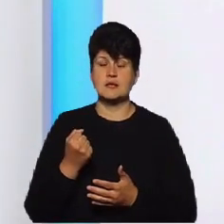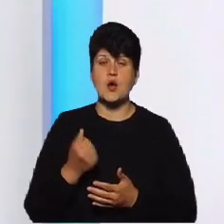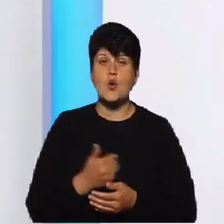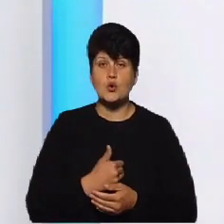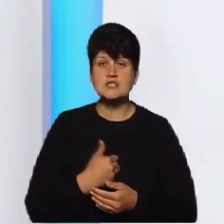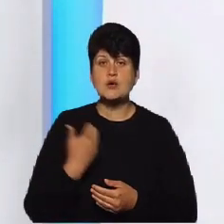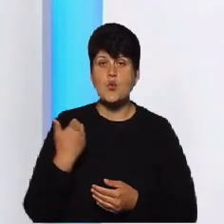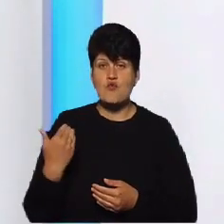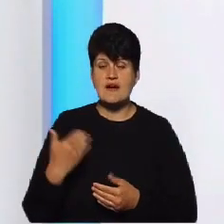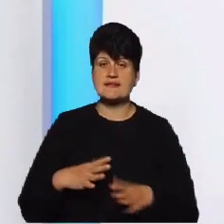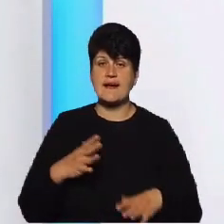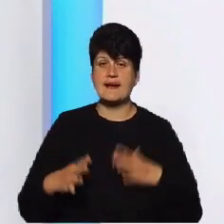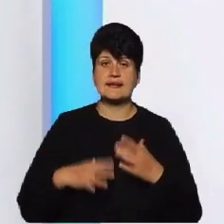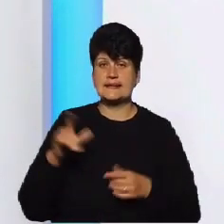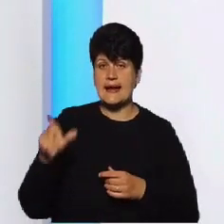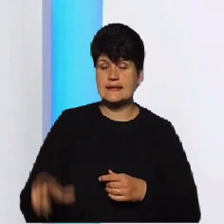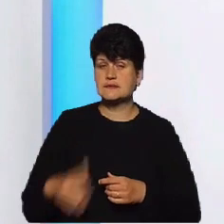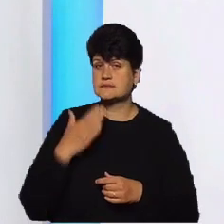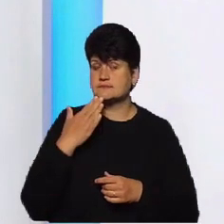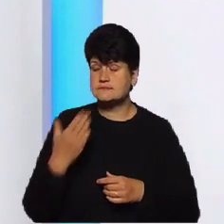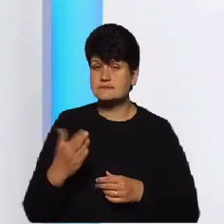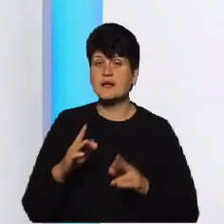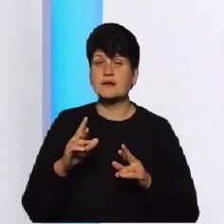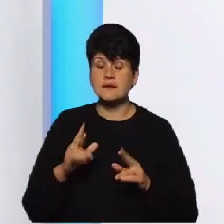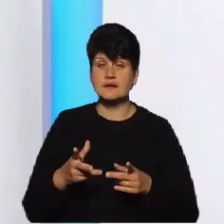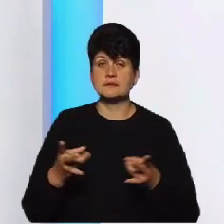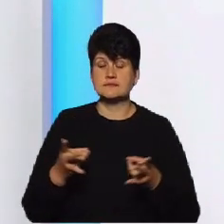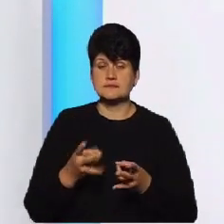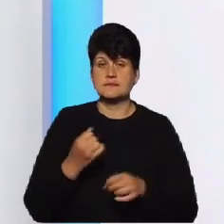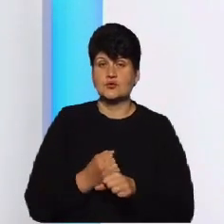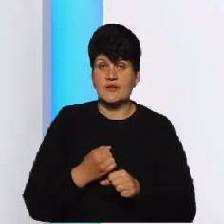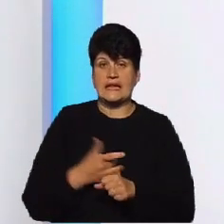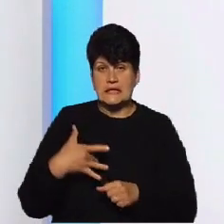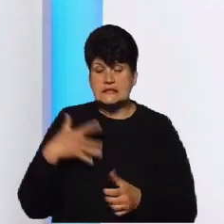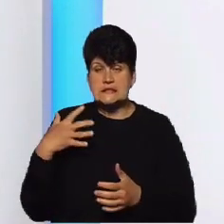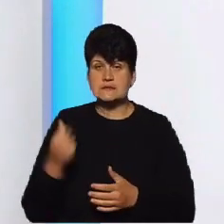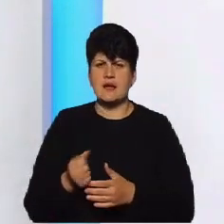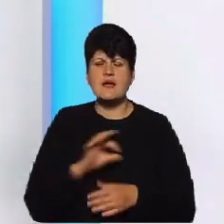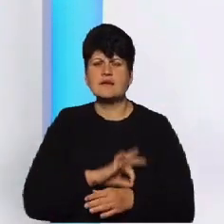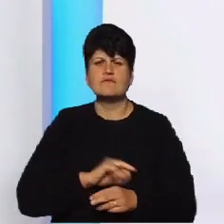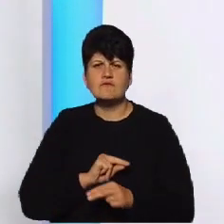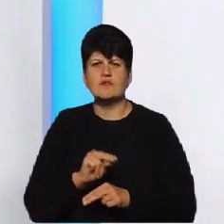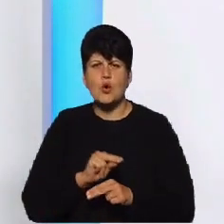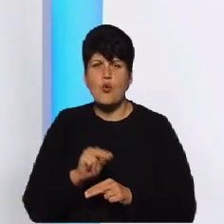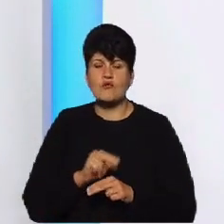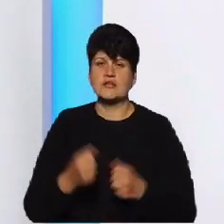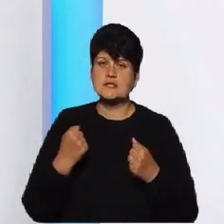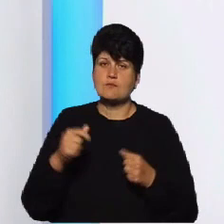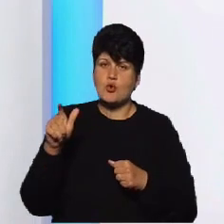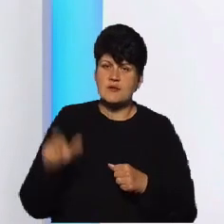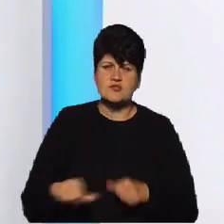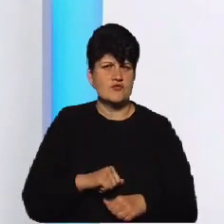дізнатися, як, чи доводиться вам працювати над дисципліною, якось виховувати спортсменку, чи ні, чи вона є сама по собі